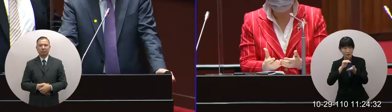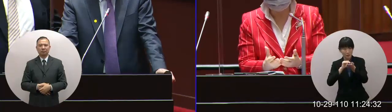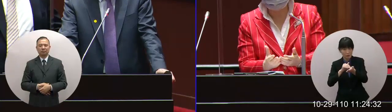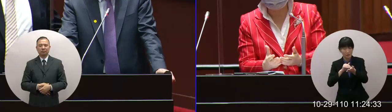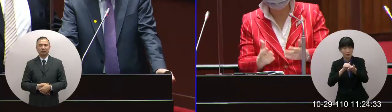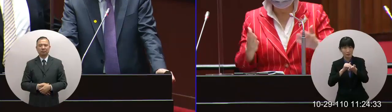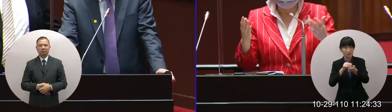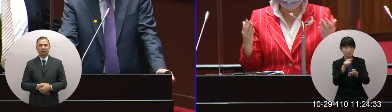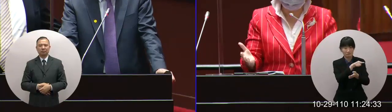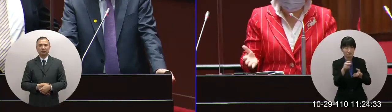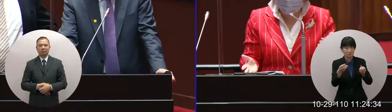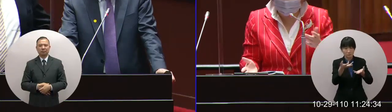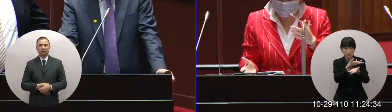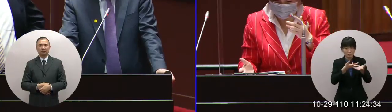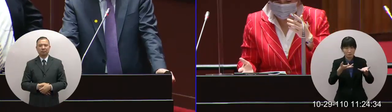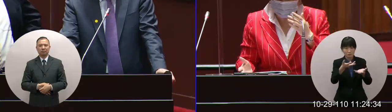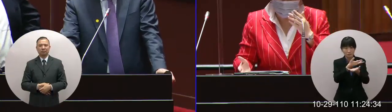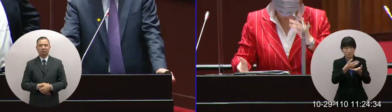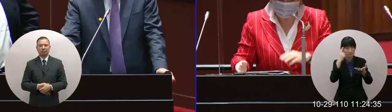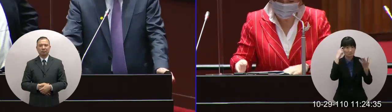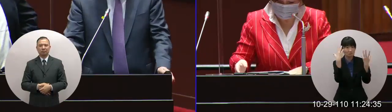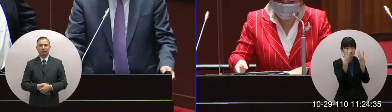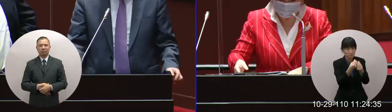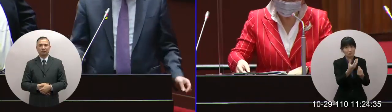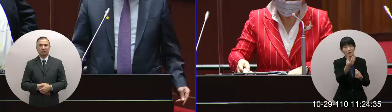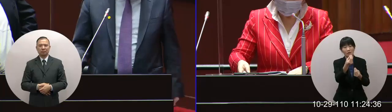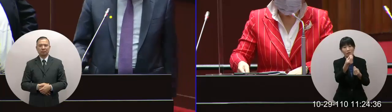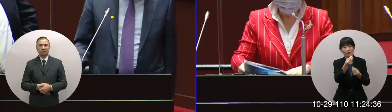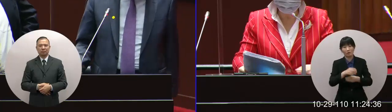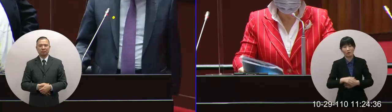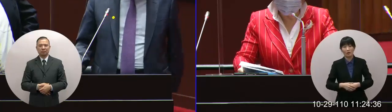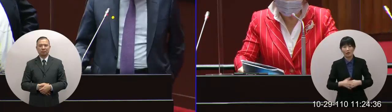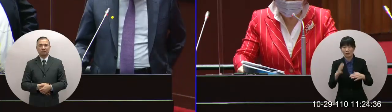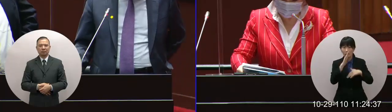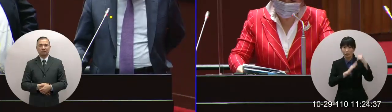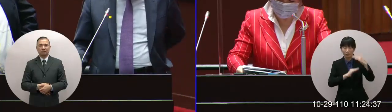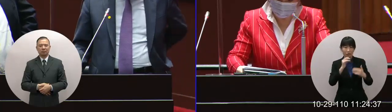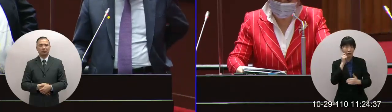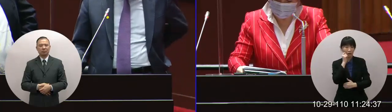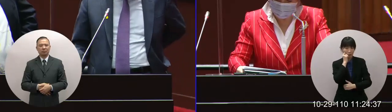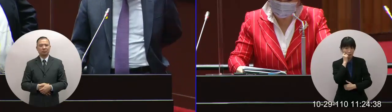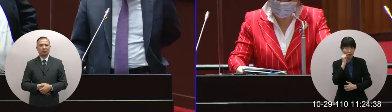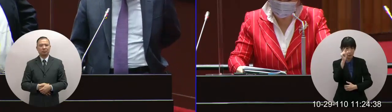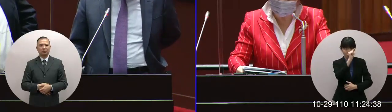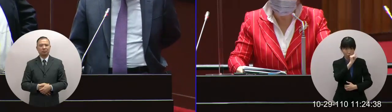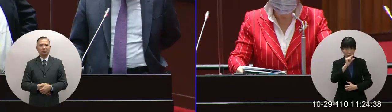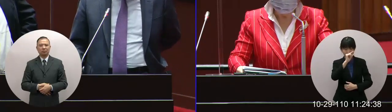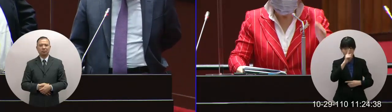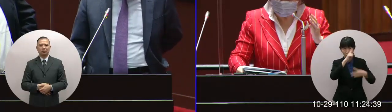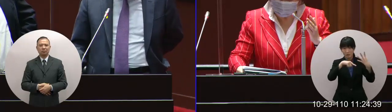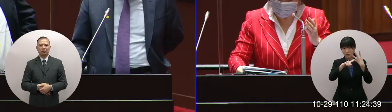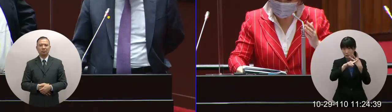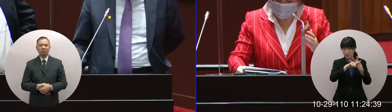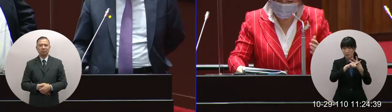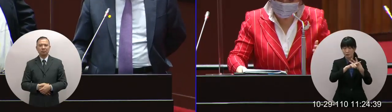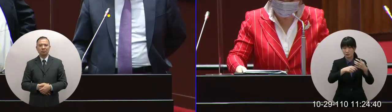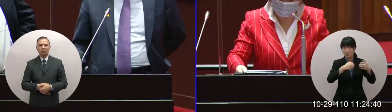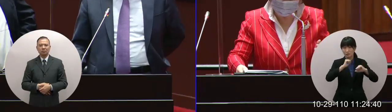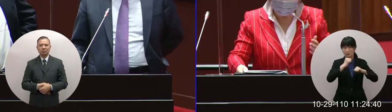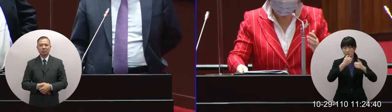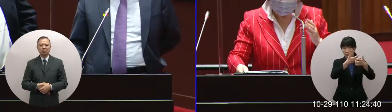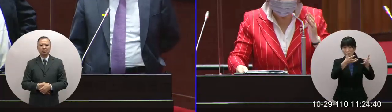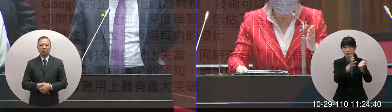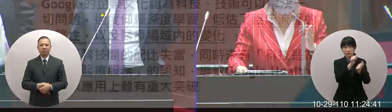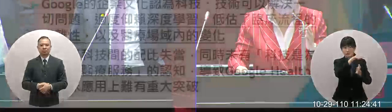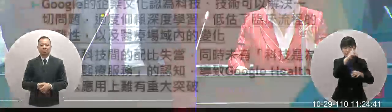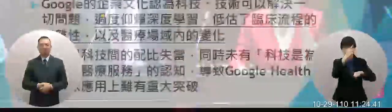利的达成跨界的整合工作。Google 健康事业部门的案例告诉我们，医疗科技的